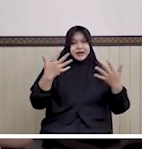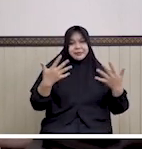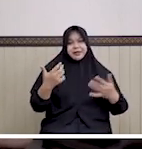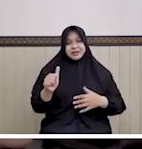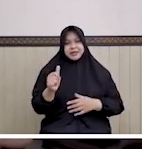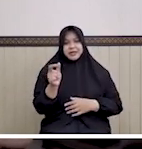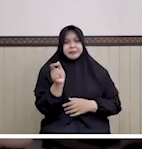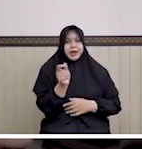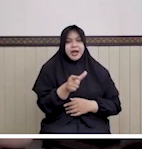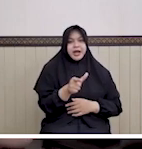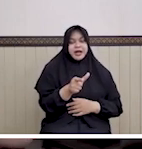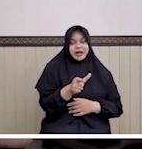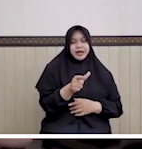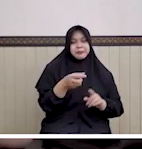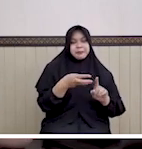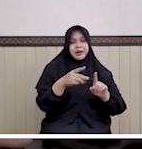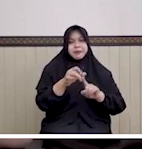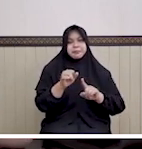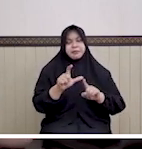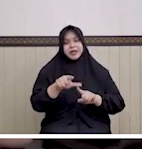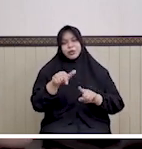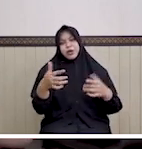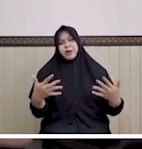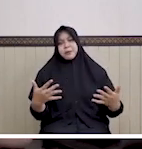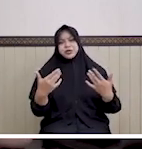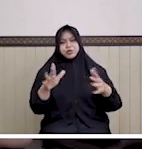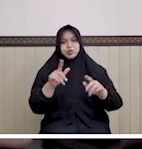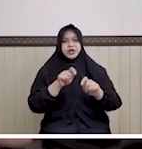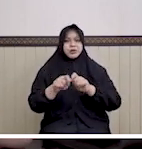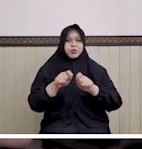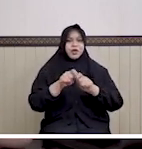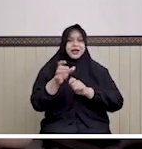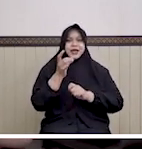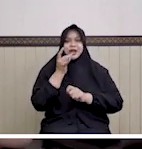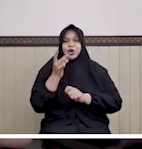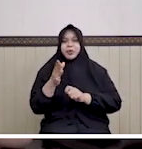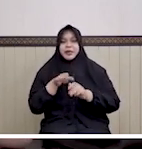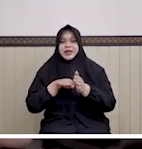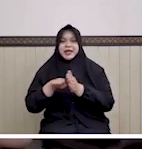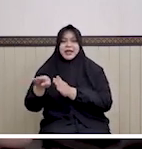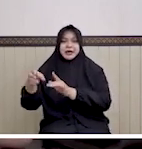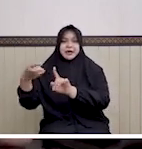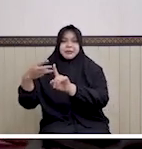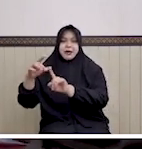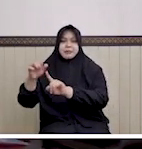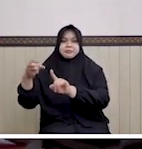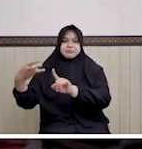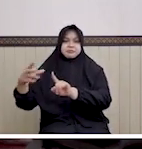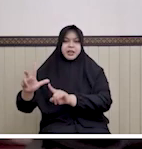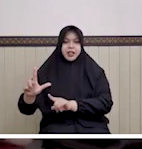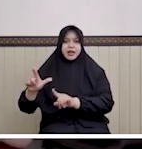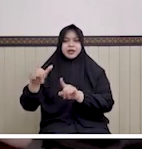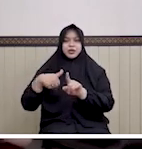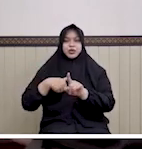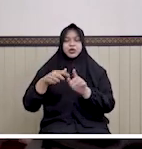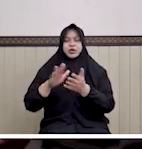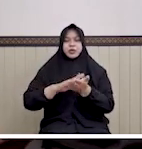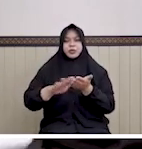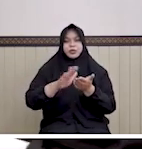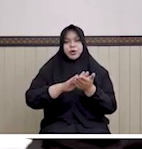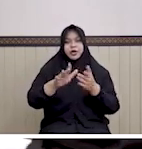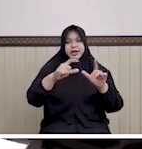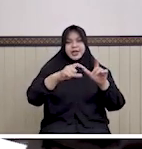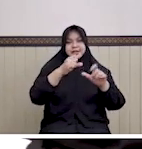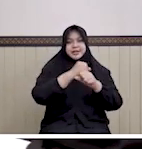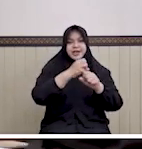di cover melalui bapel jamkesos Nah setelah itu kita buatkan rekomendasi kita kirim ke bapel jamkesos Babel jamkesos mengeluarkan